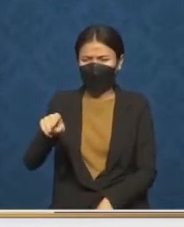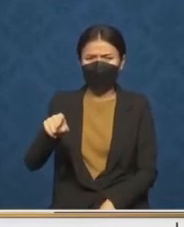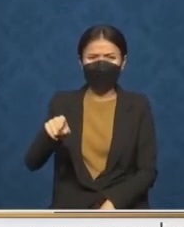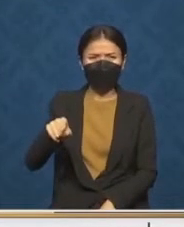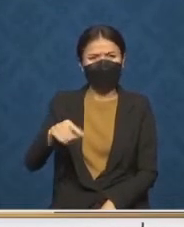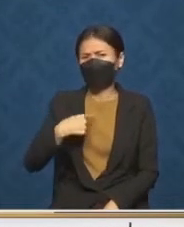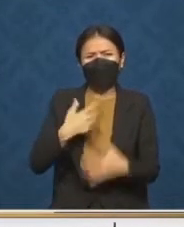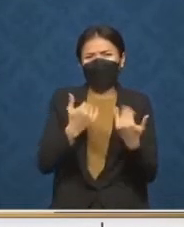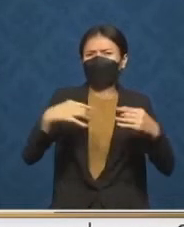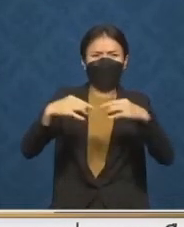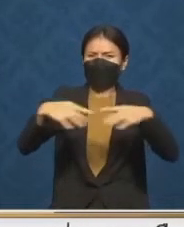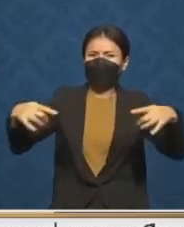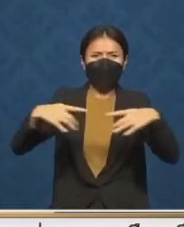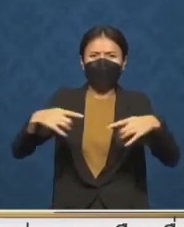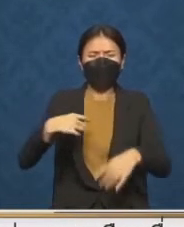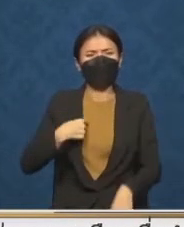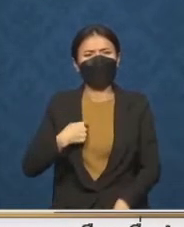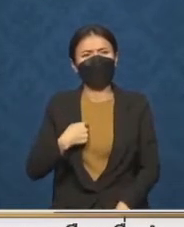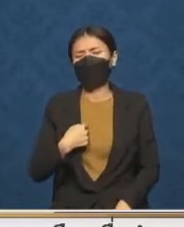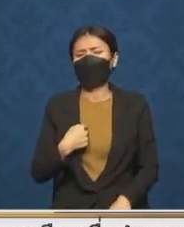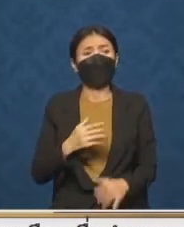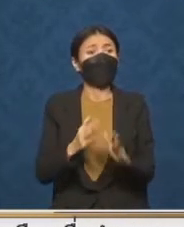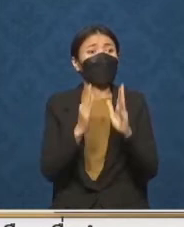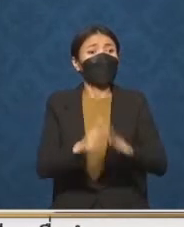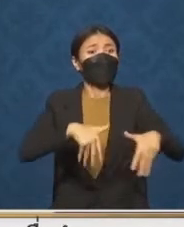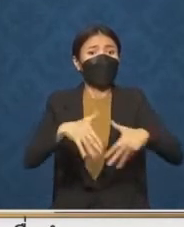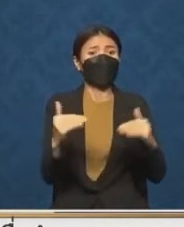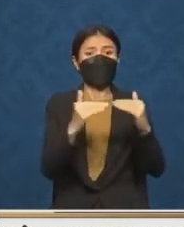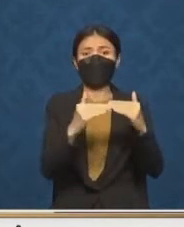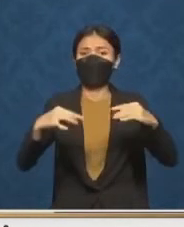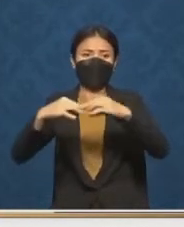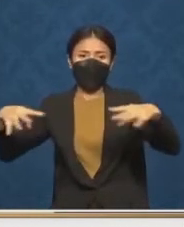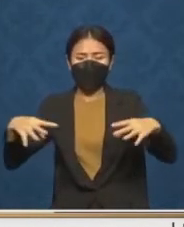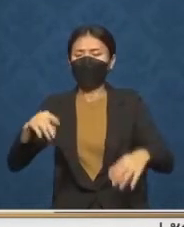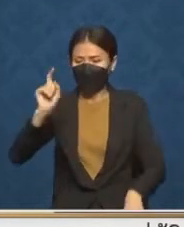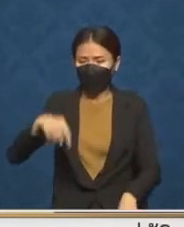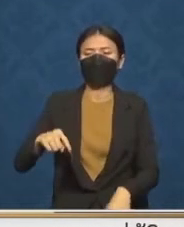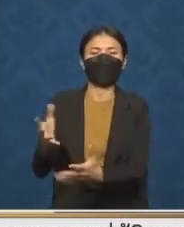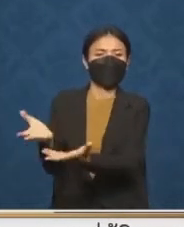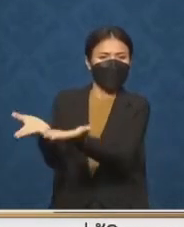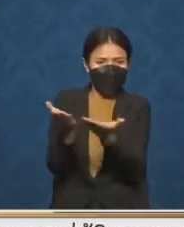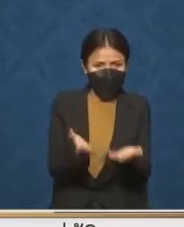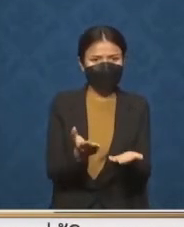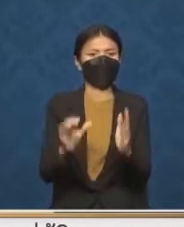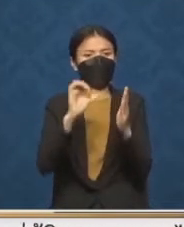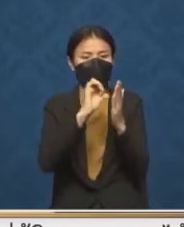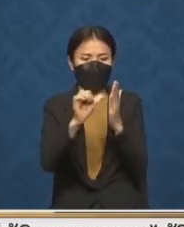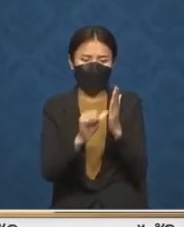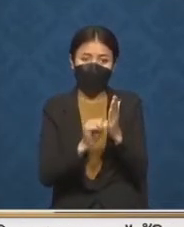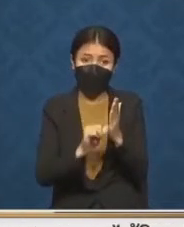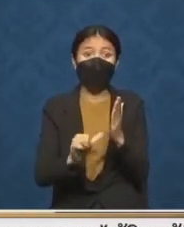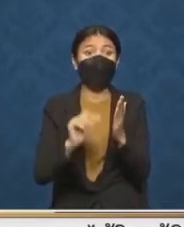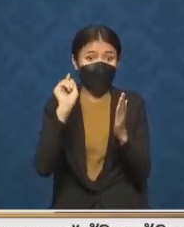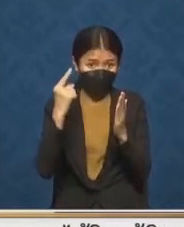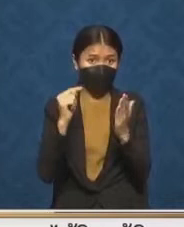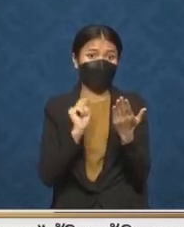คสมัยและไม่เป็นไปตามหลักสิทธิมนุษยชนนี้จะได้รับการแก้ไขสักทีที่ผ่านมาประเท